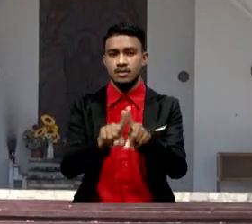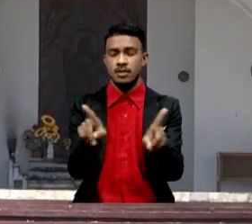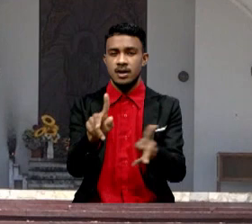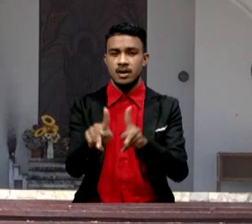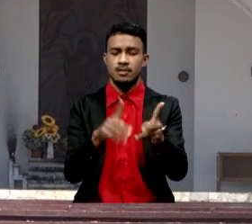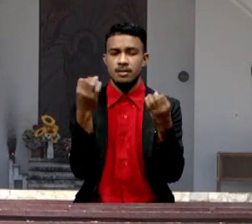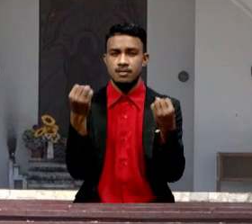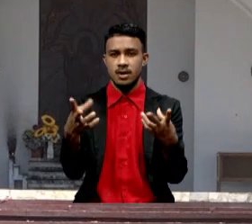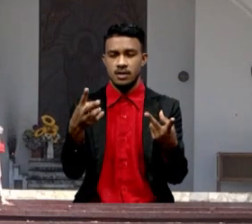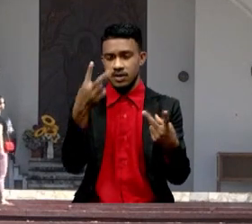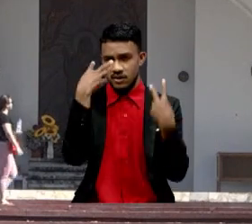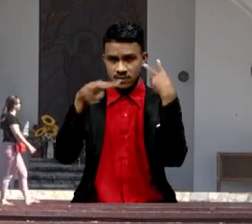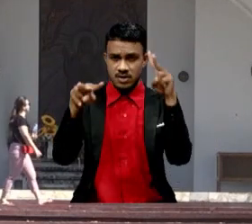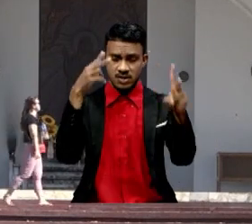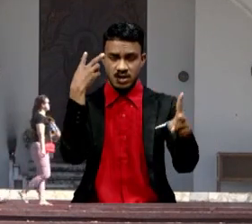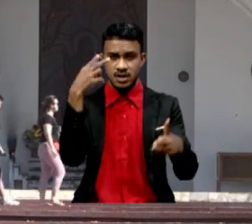visita religiosu nian.